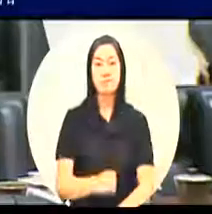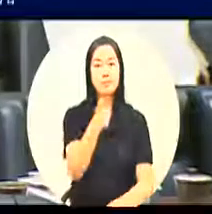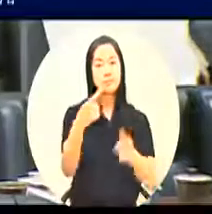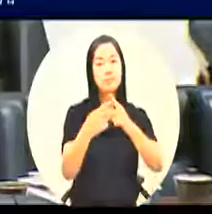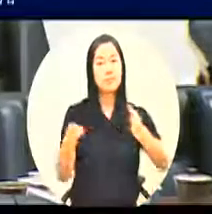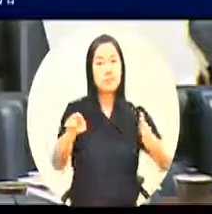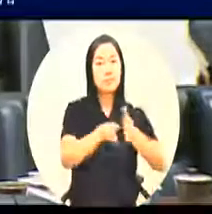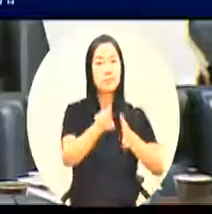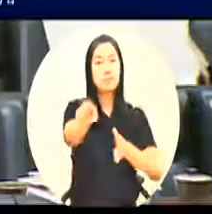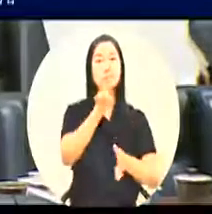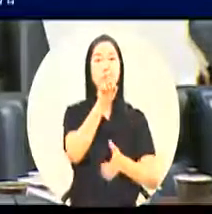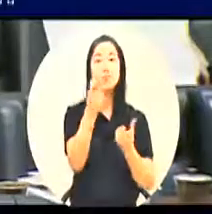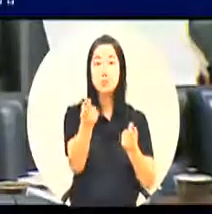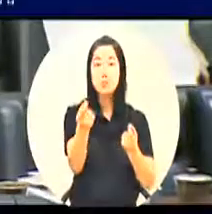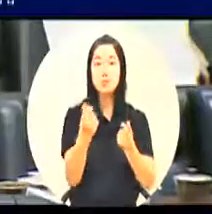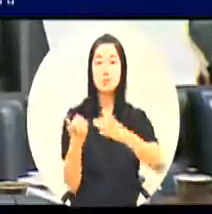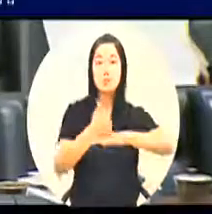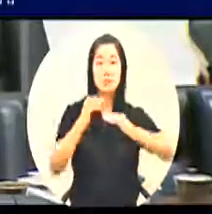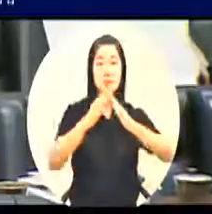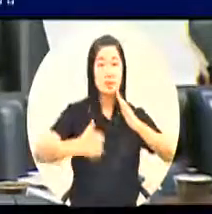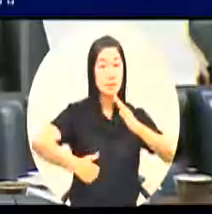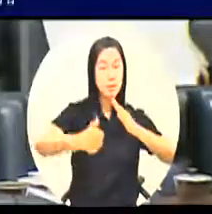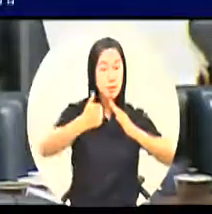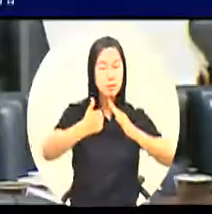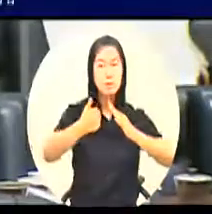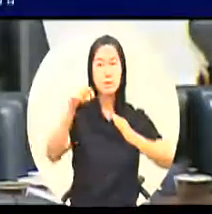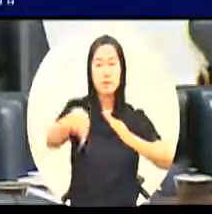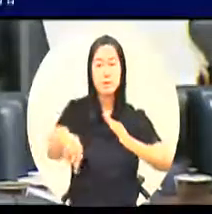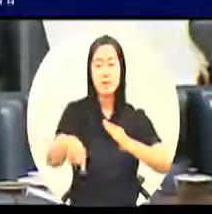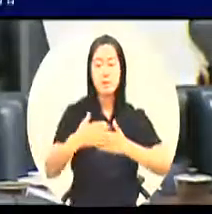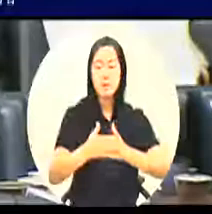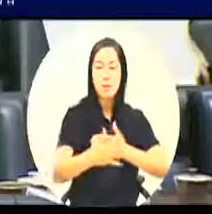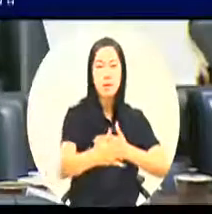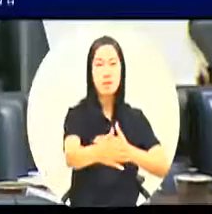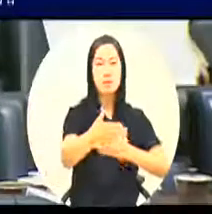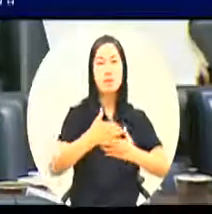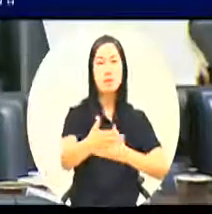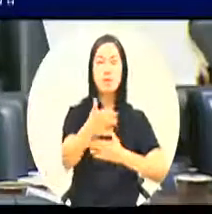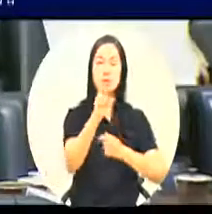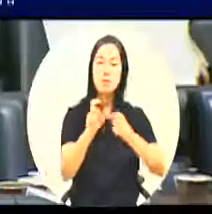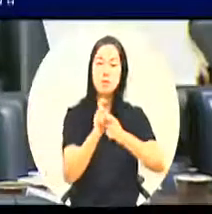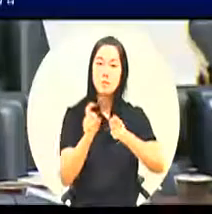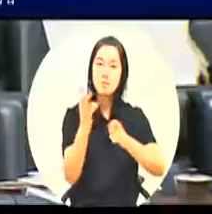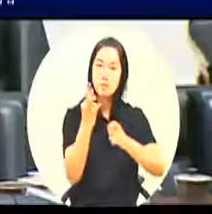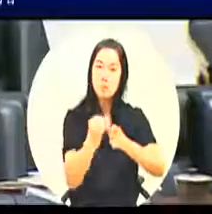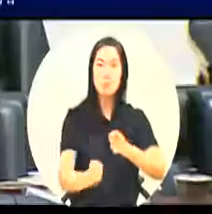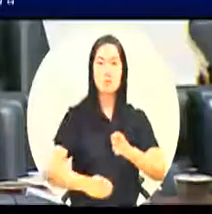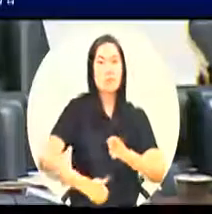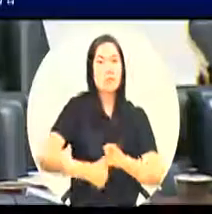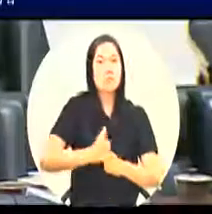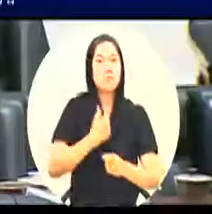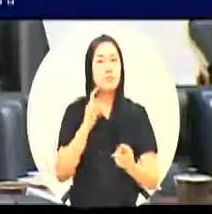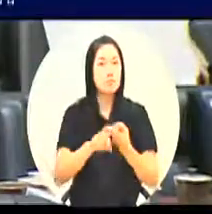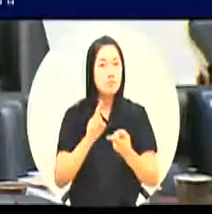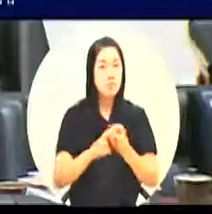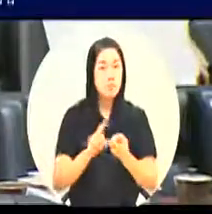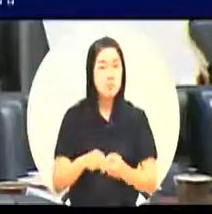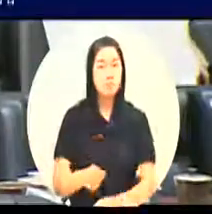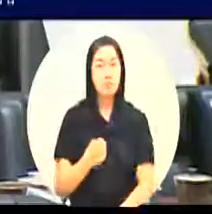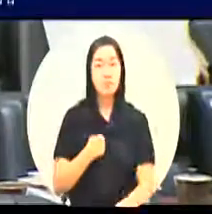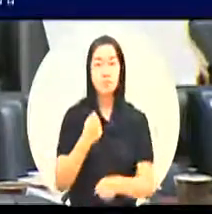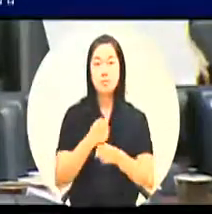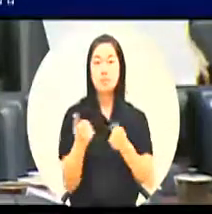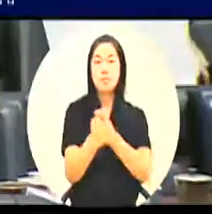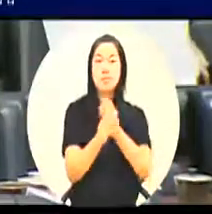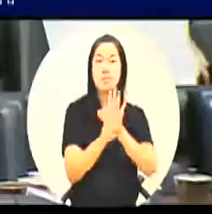的，当市长，这个一路来走来10几年不虚此行。啊！我做民意代表一看